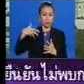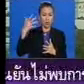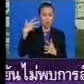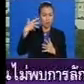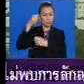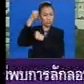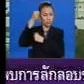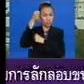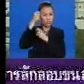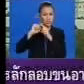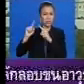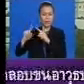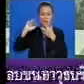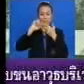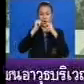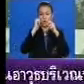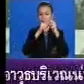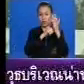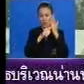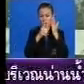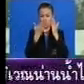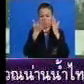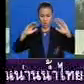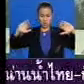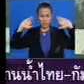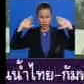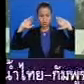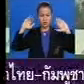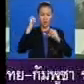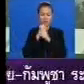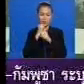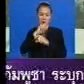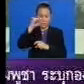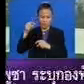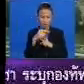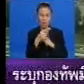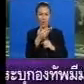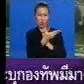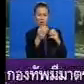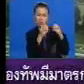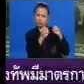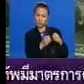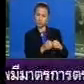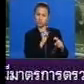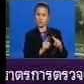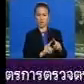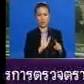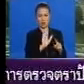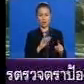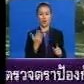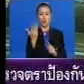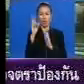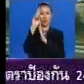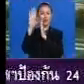ออกที่จะทำให้ปัญหาสิ้นสุดเร็วที่สุดรัฐบาลจะต้องไม่แทรกแซงการทำงานของคณะกรรมการ 4ฝ่ายและให้ออกระเบียบสำนักนายก